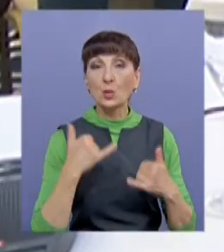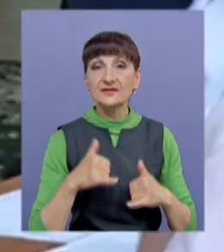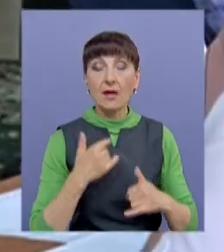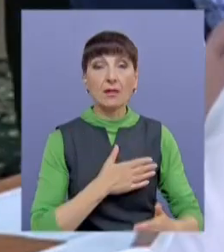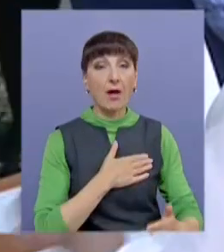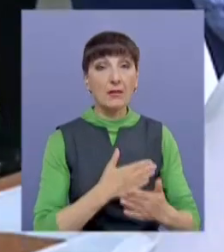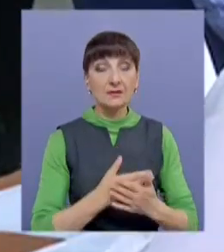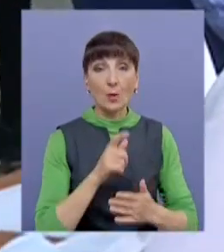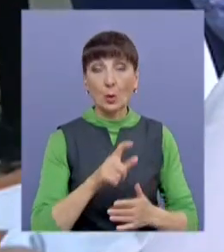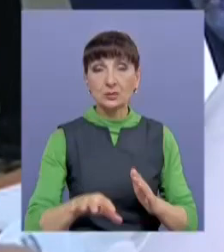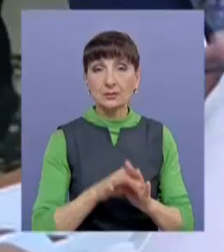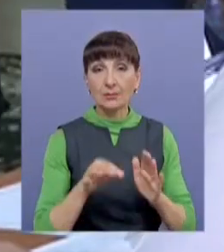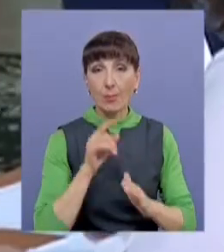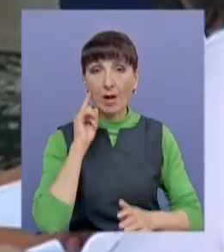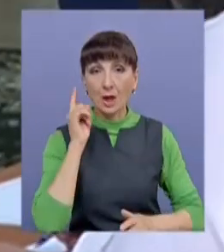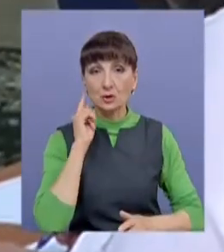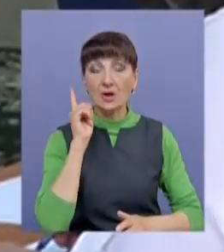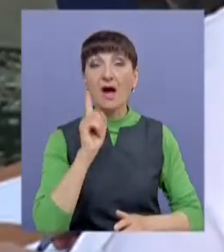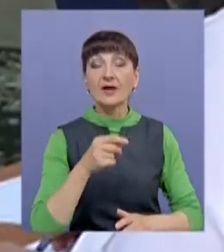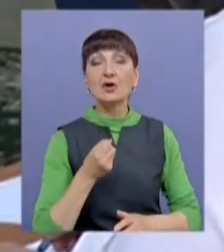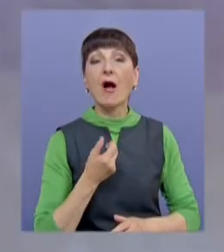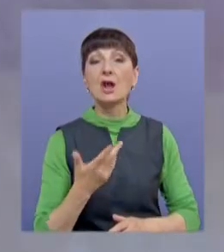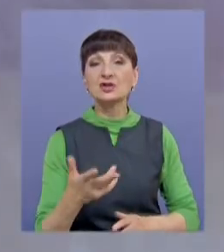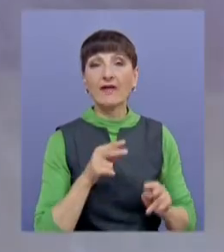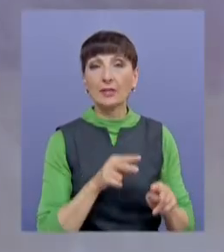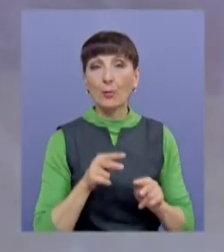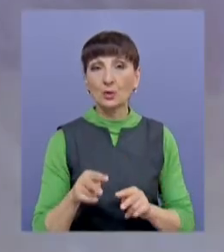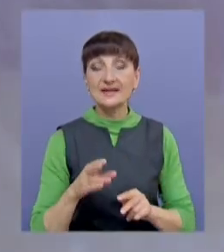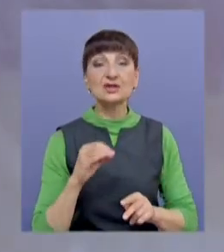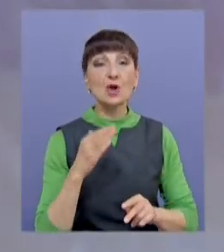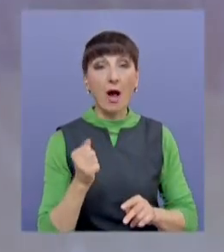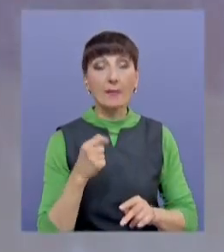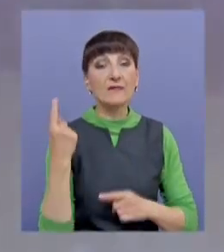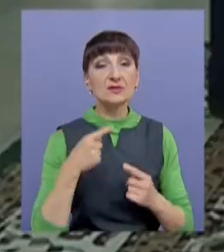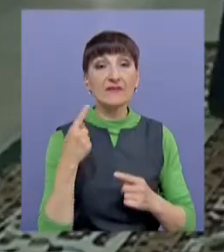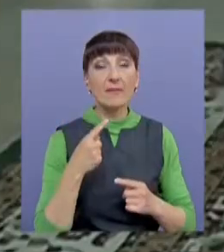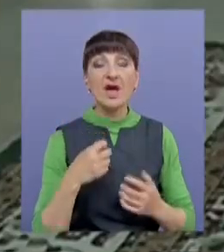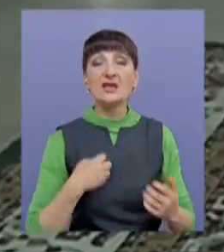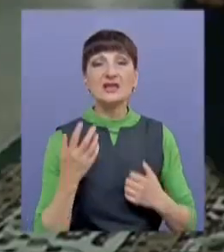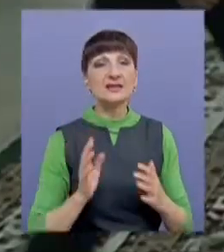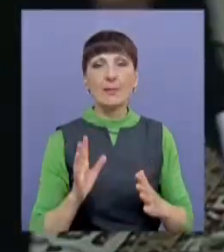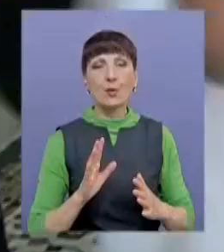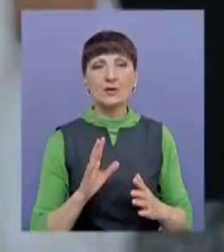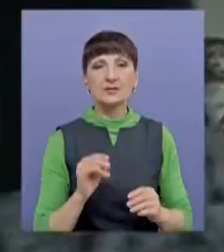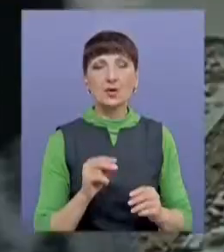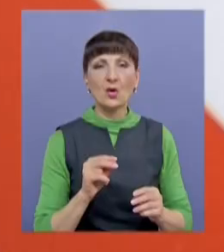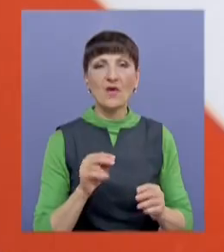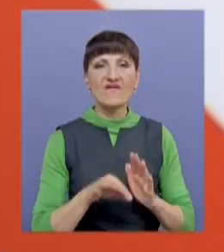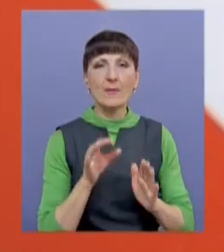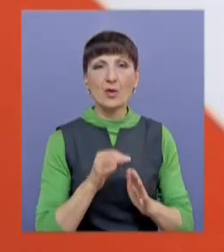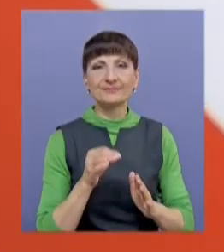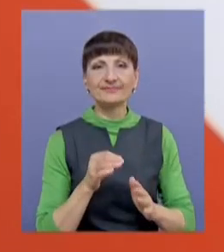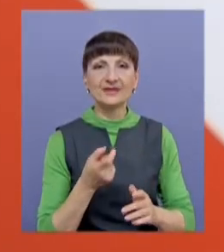активно голосующая молодежь, а во-вторых – количество наблюдателей. США, по его словам, не особо заботятся о чистоте выборов.